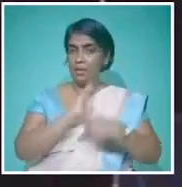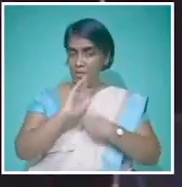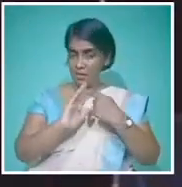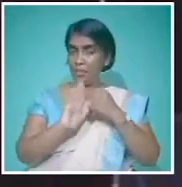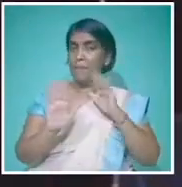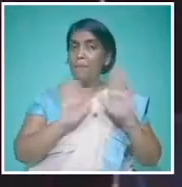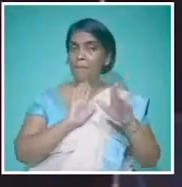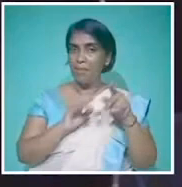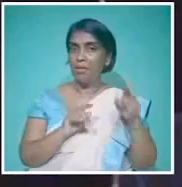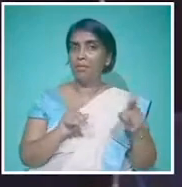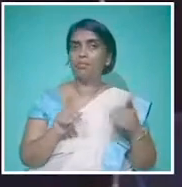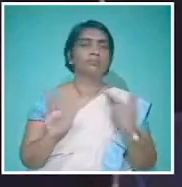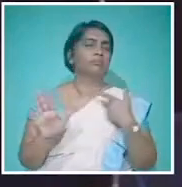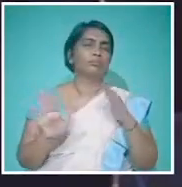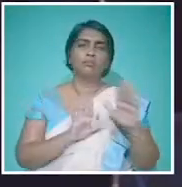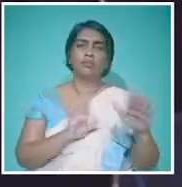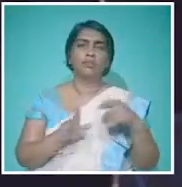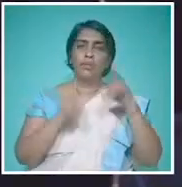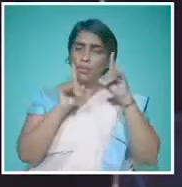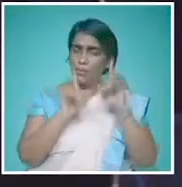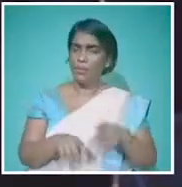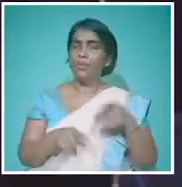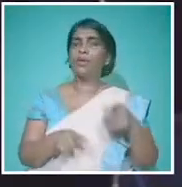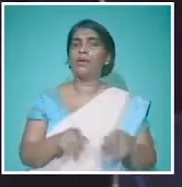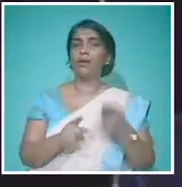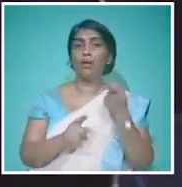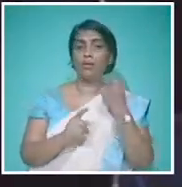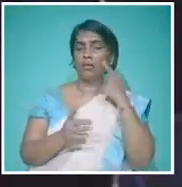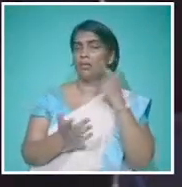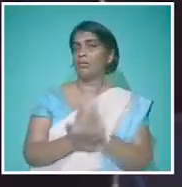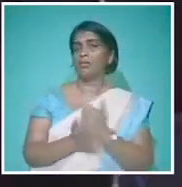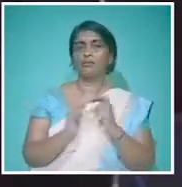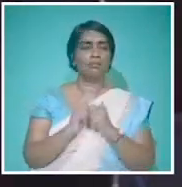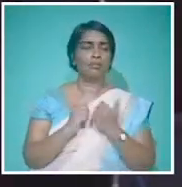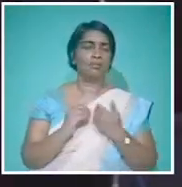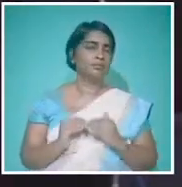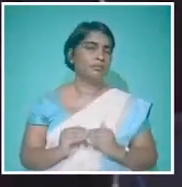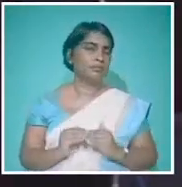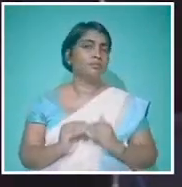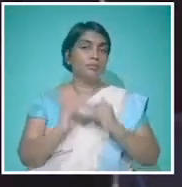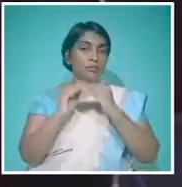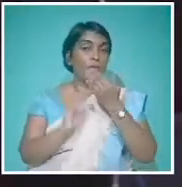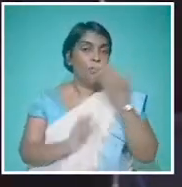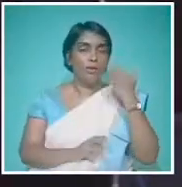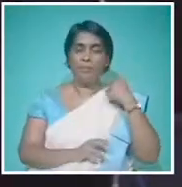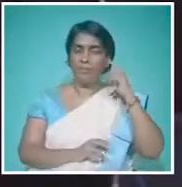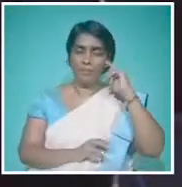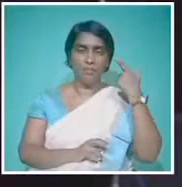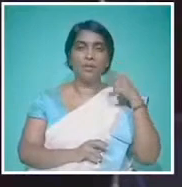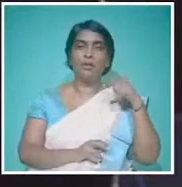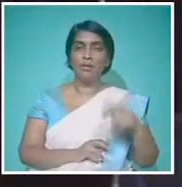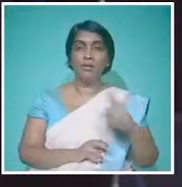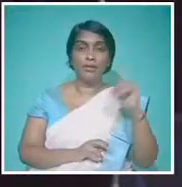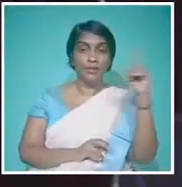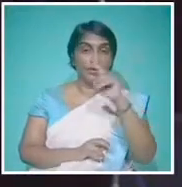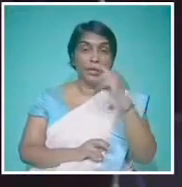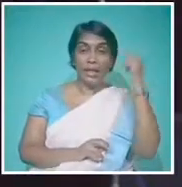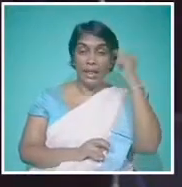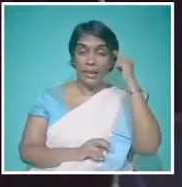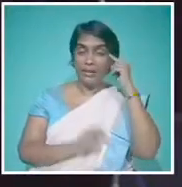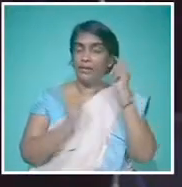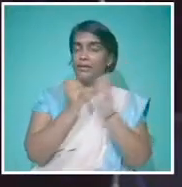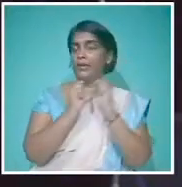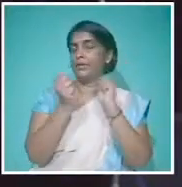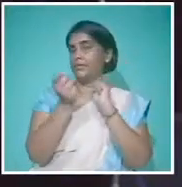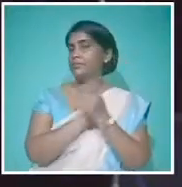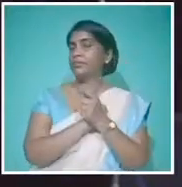පාලනය කරන්නේ. එහෙම පාලනයකට මේ විදිහේ ආර්ථික අර්බුදයකින් මේ රට ගොඩ ගන්න පුළුවන් වෙයි කියලා අපි හිතන්නේ නැහැ. මෙතන පළමුවෙම චින්තනමය වෙනසක් තියෙන්න